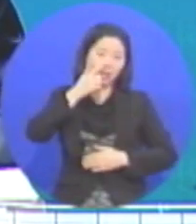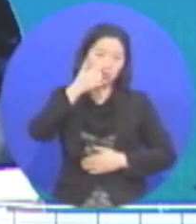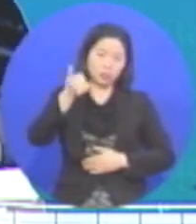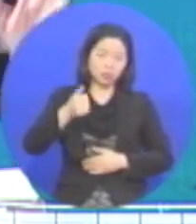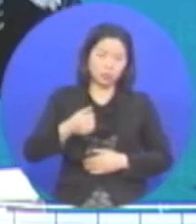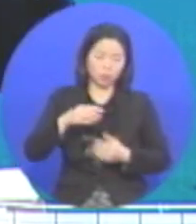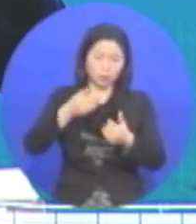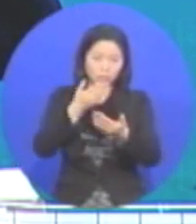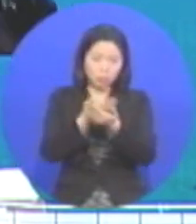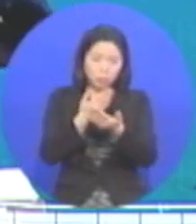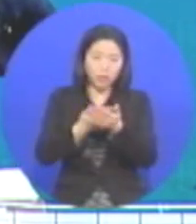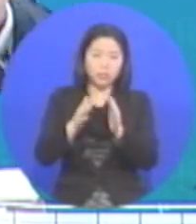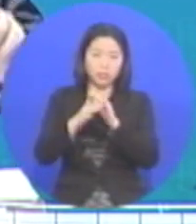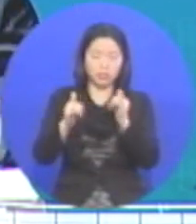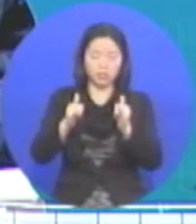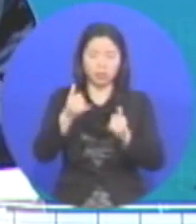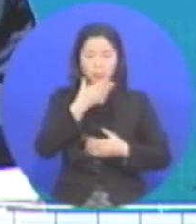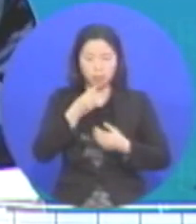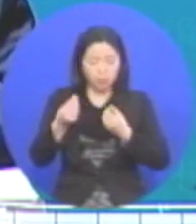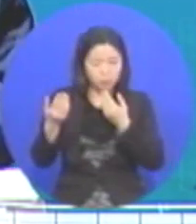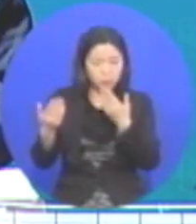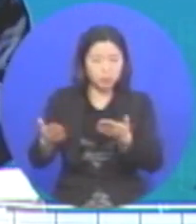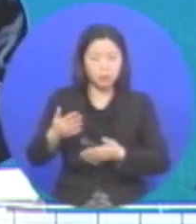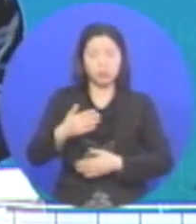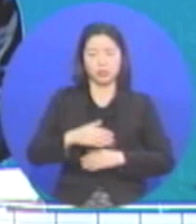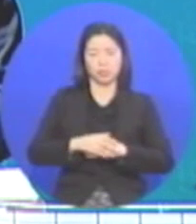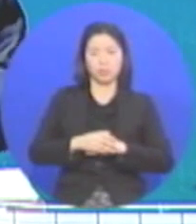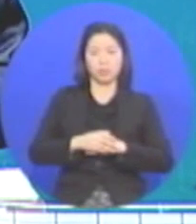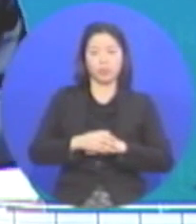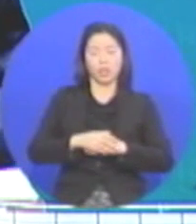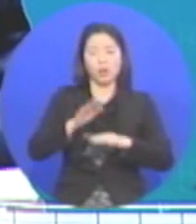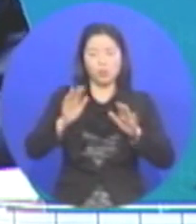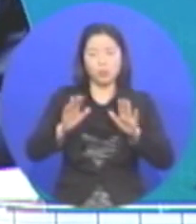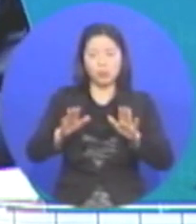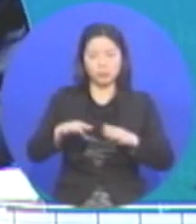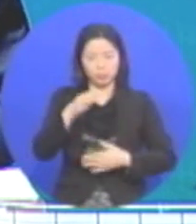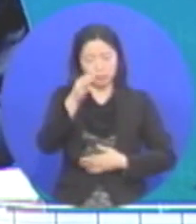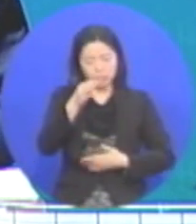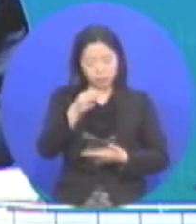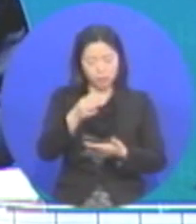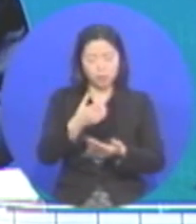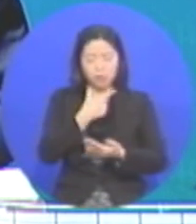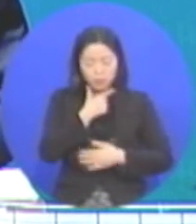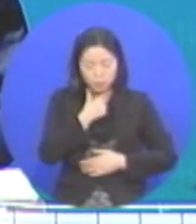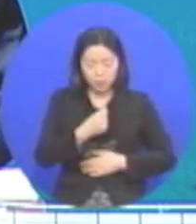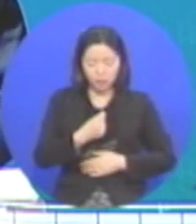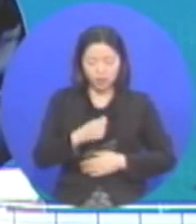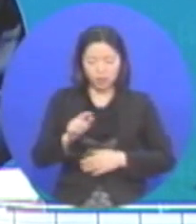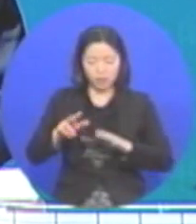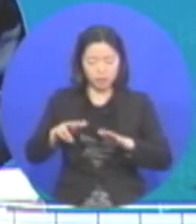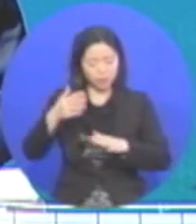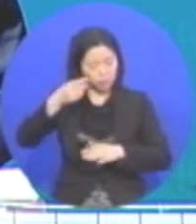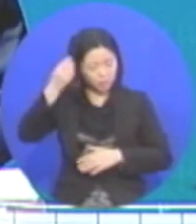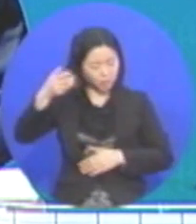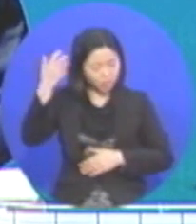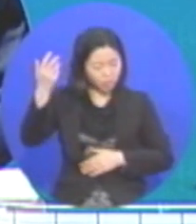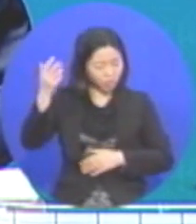진짜 기도하면 하나님의 성령이 여러분이 기네요 아니 지금 나는 돈이 필요한데 무슨 성령이 아니에요